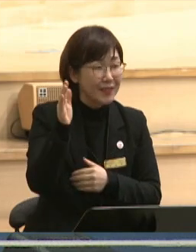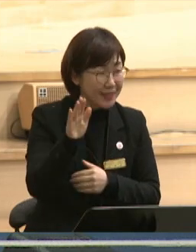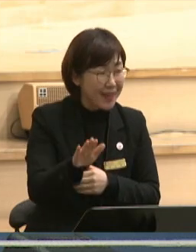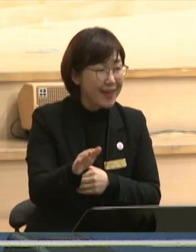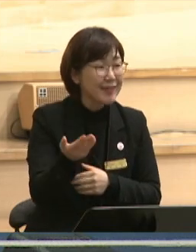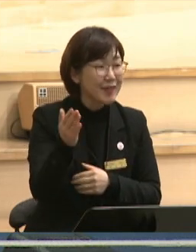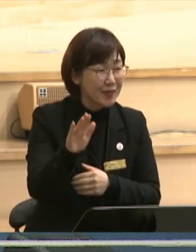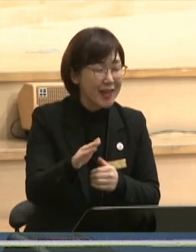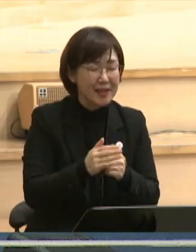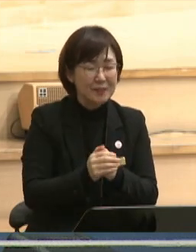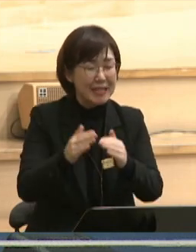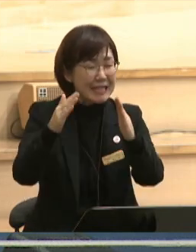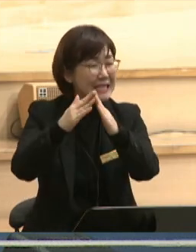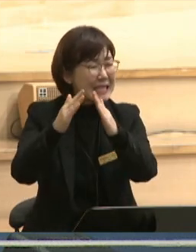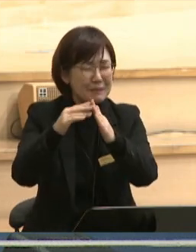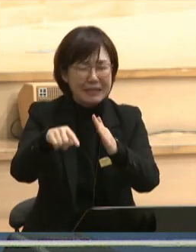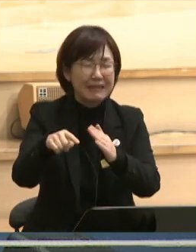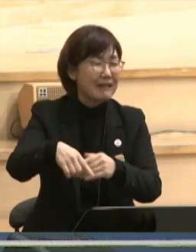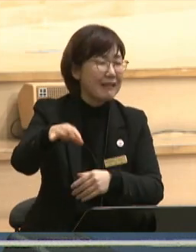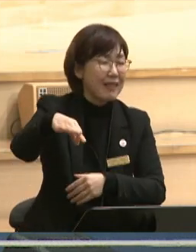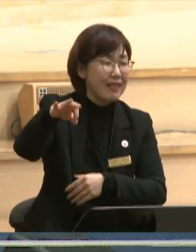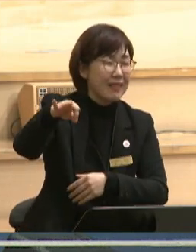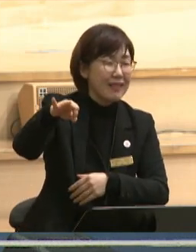집은 아무것도 아닙니다